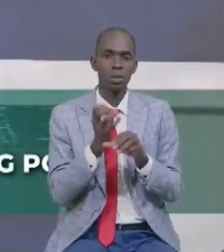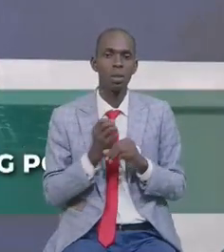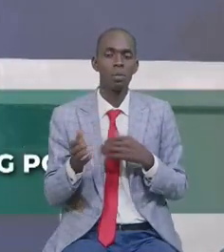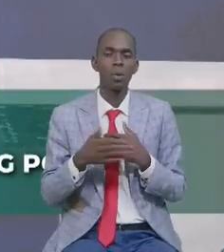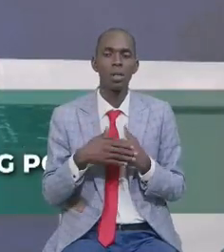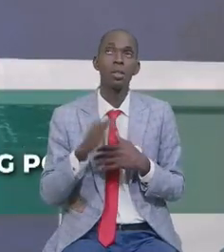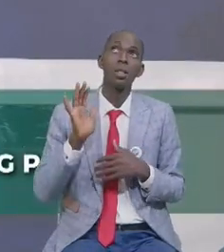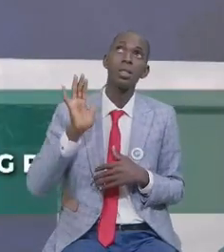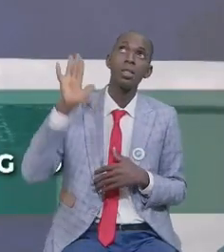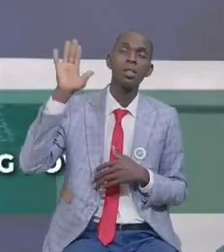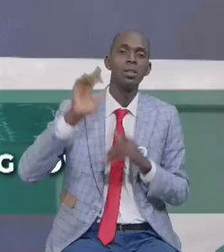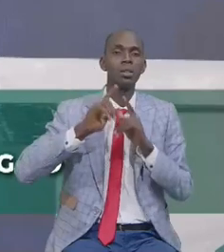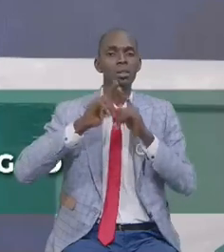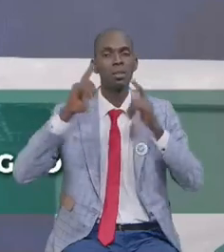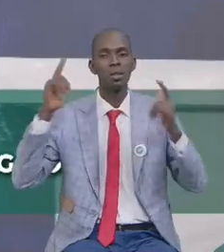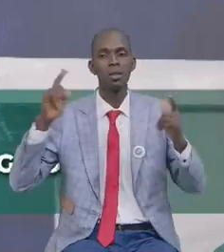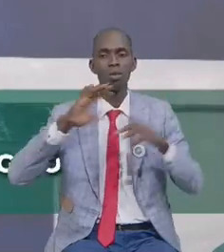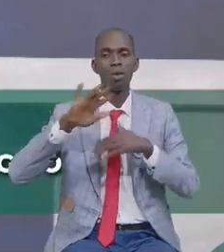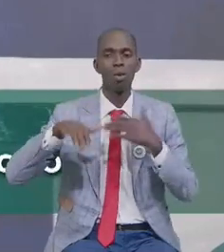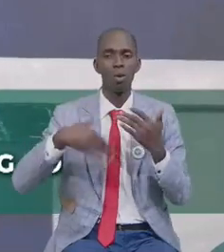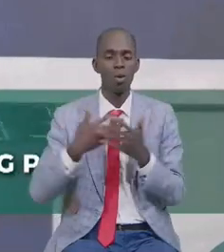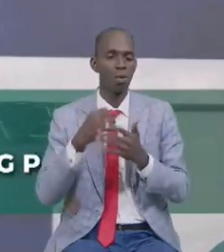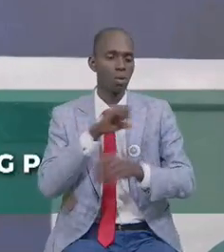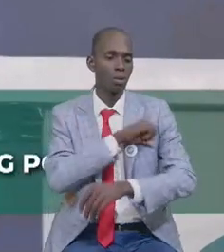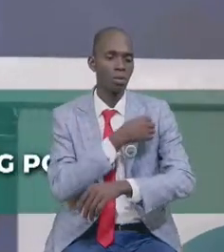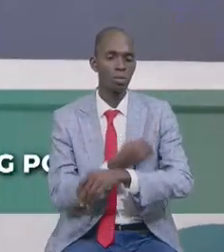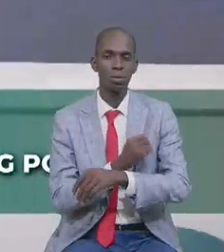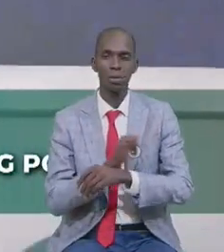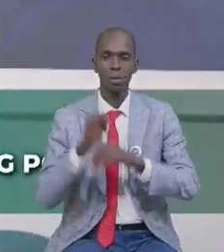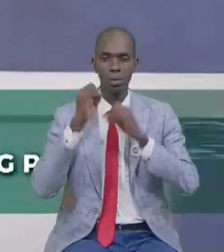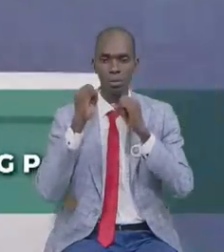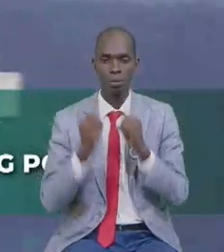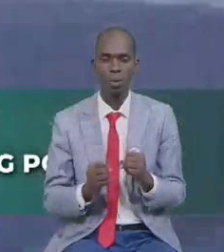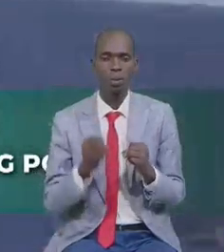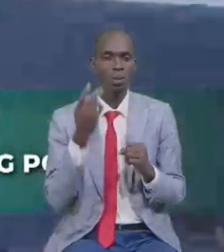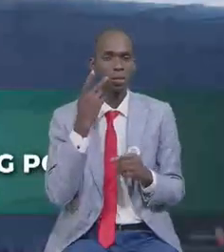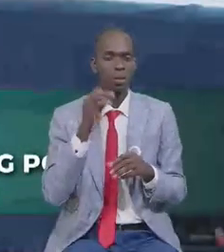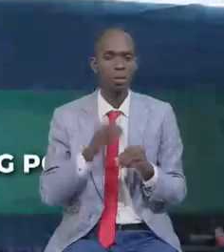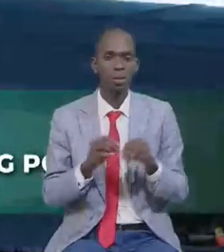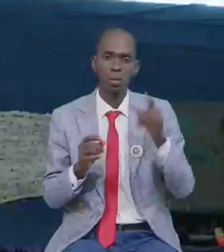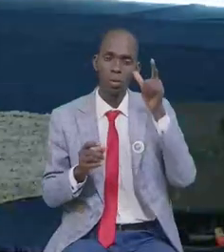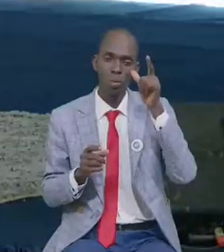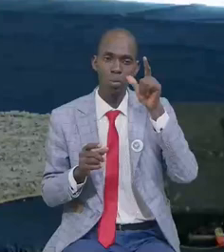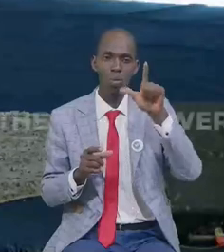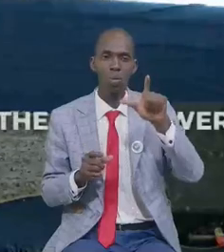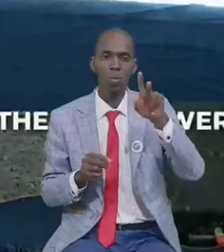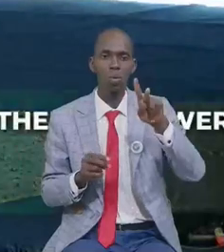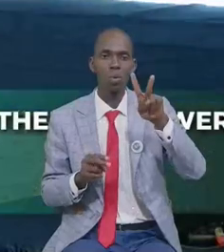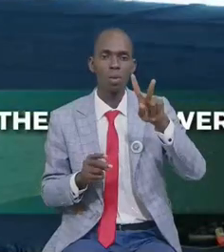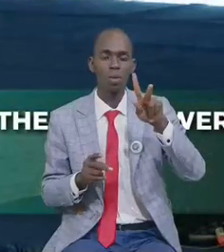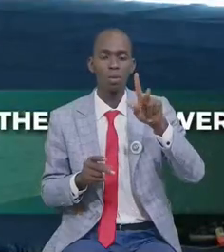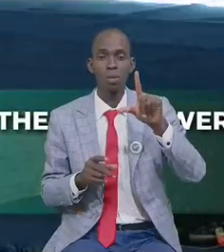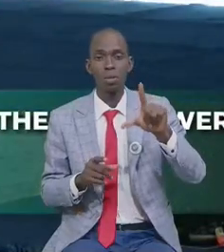recevoir sa grande puissance, toute fortifiante. Cherchez à recevoir